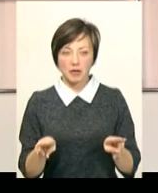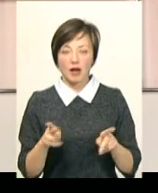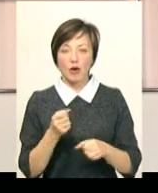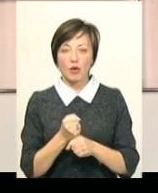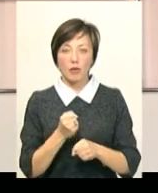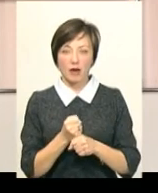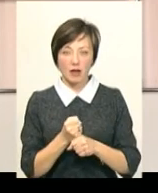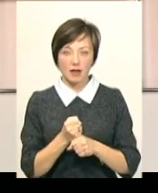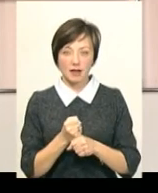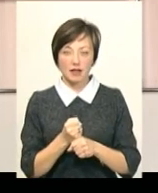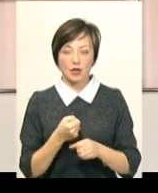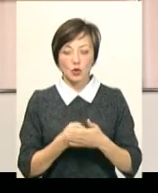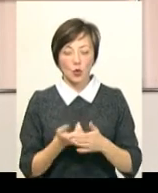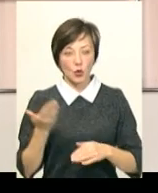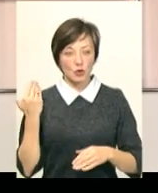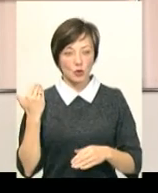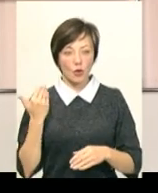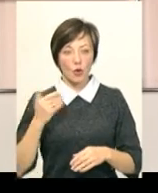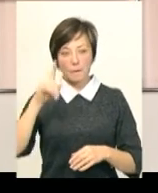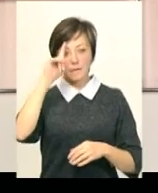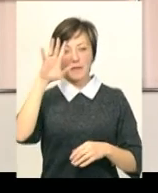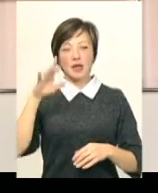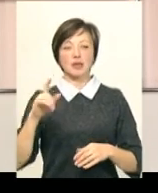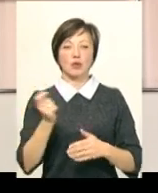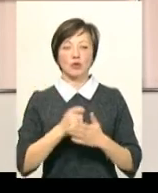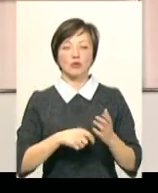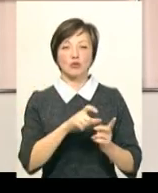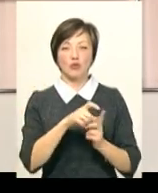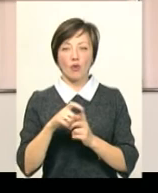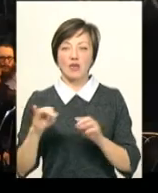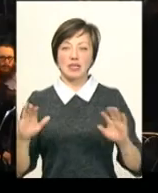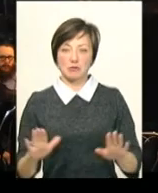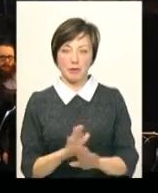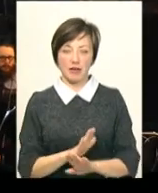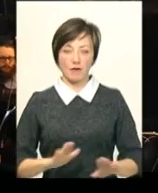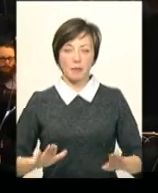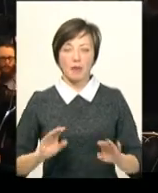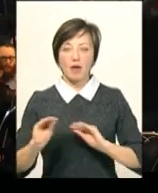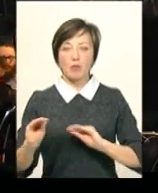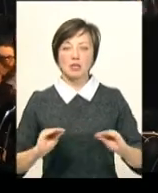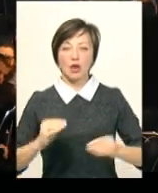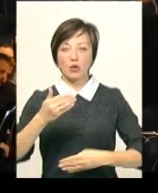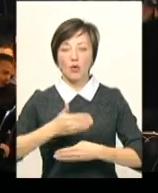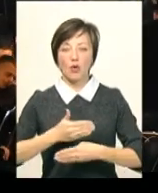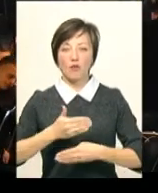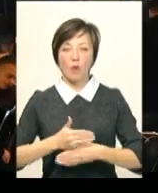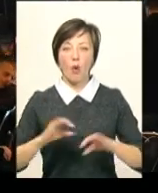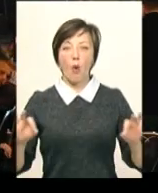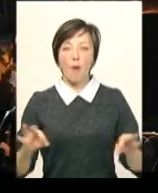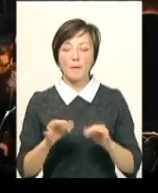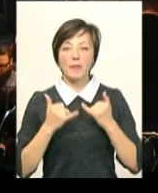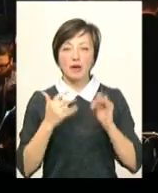робили до цього метри художнього слова і співу. Постановку опери «Богдан Хмельницький»